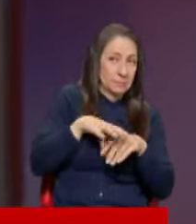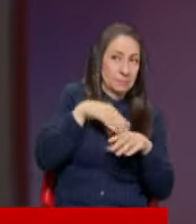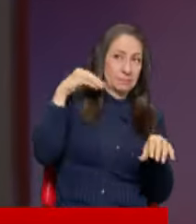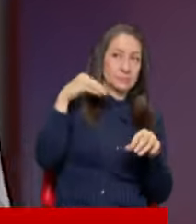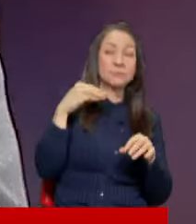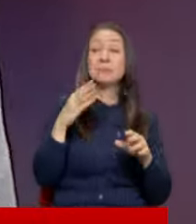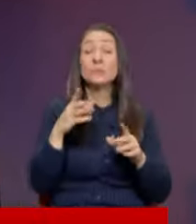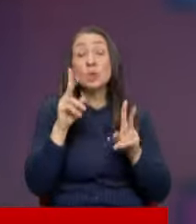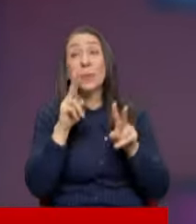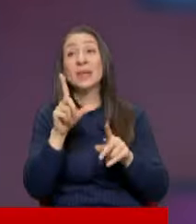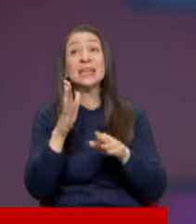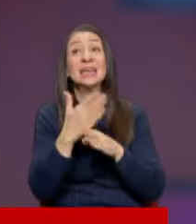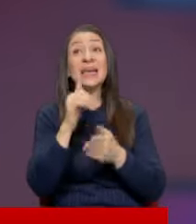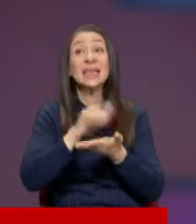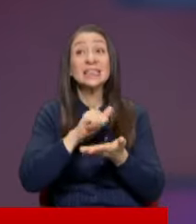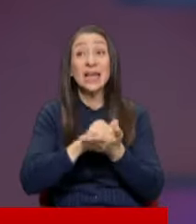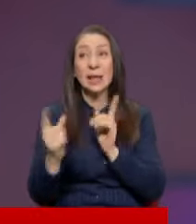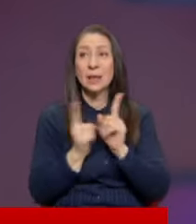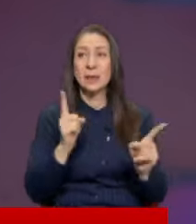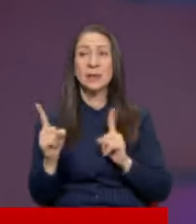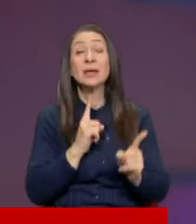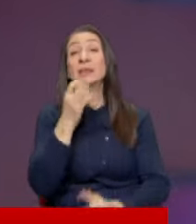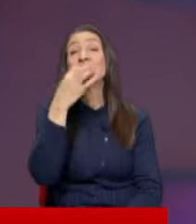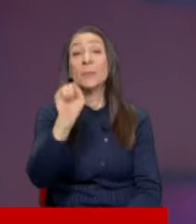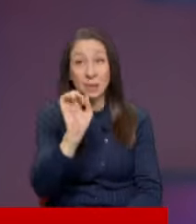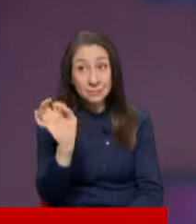lazım Niye Çünkü gazetecileri bile